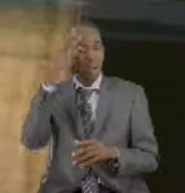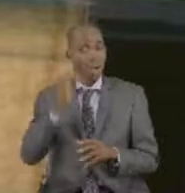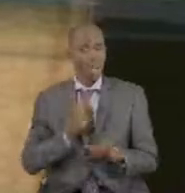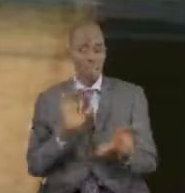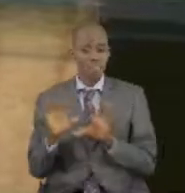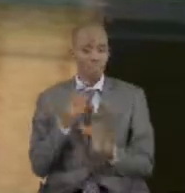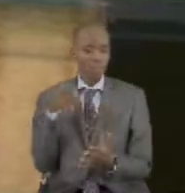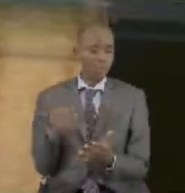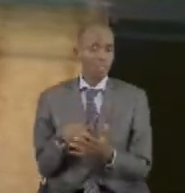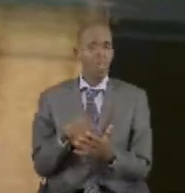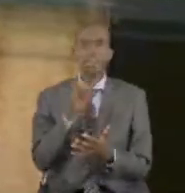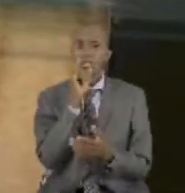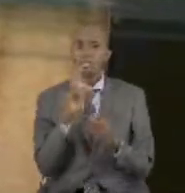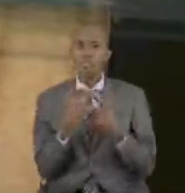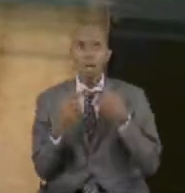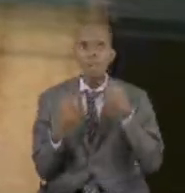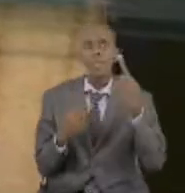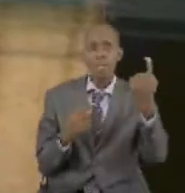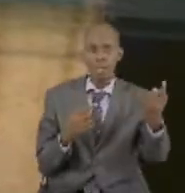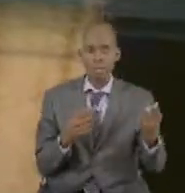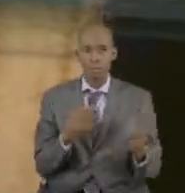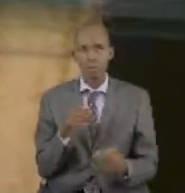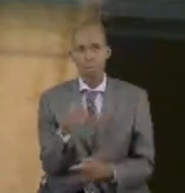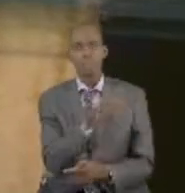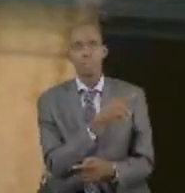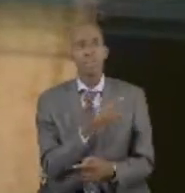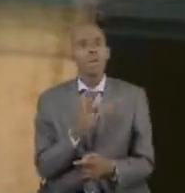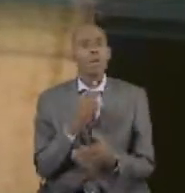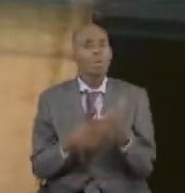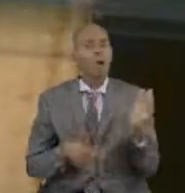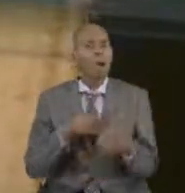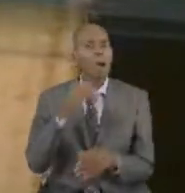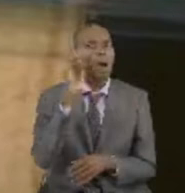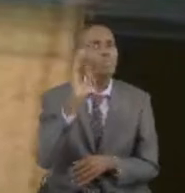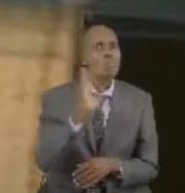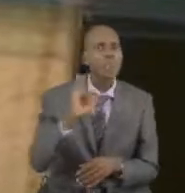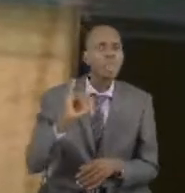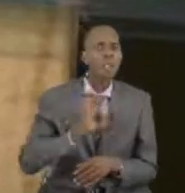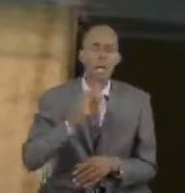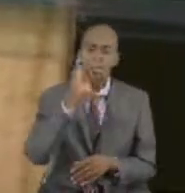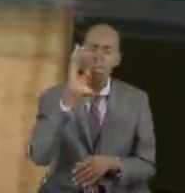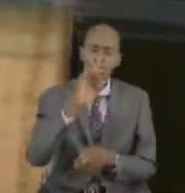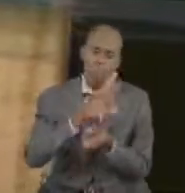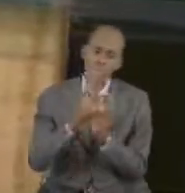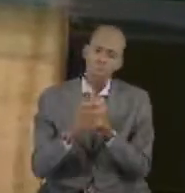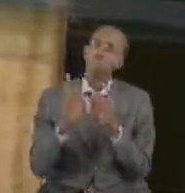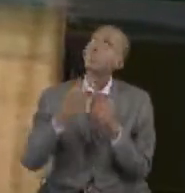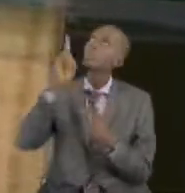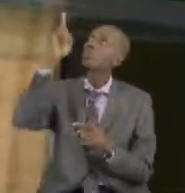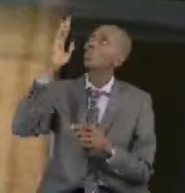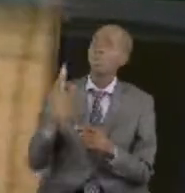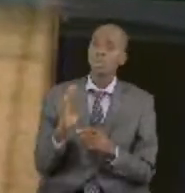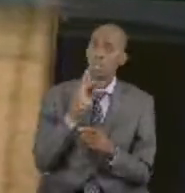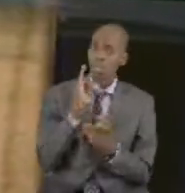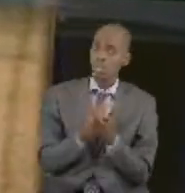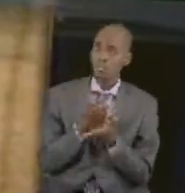pour leur expliquer voici ce que je préside je prêche la repentance avec dieu est ce que c'est bien j'ai prêché la fois un dans le